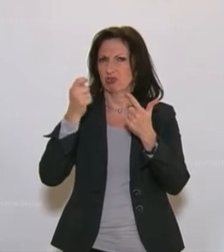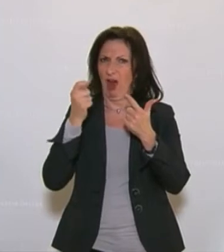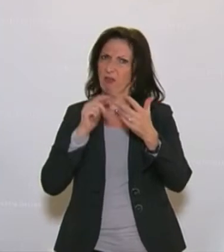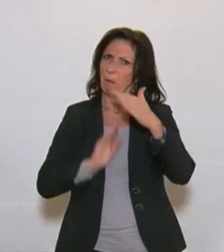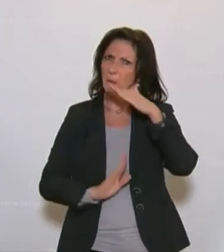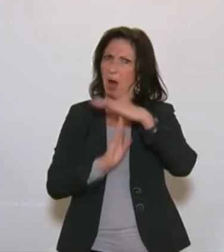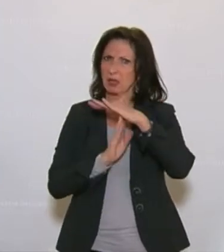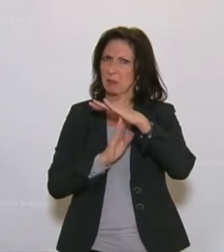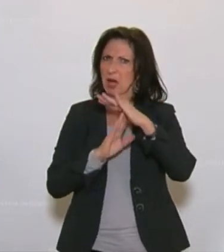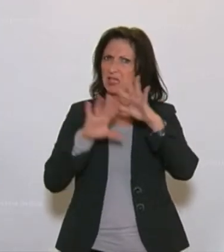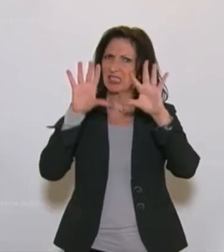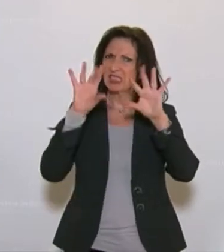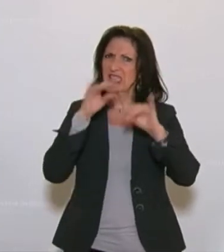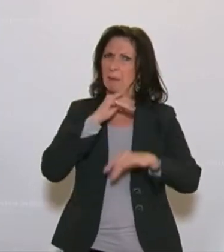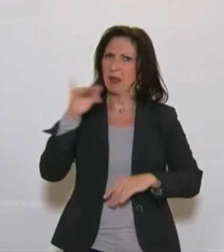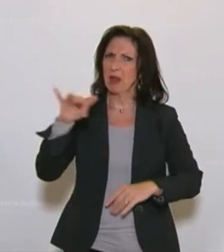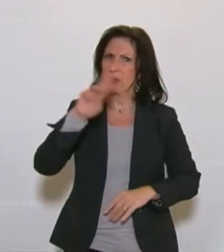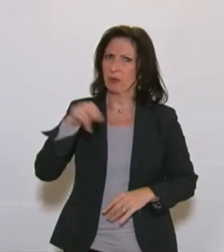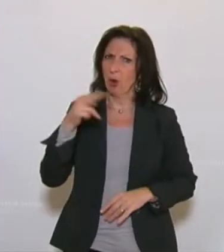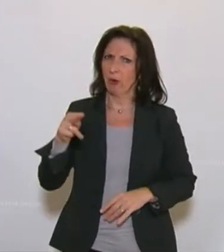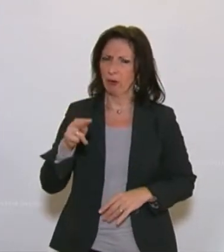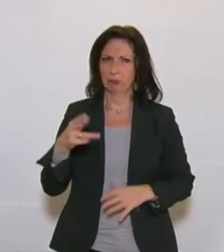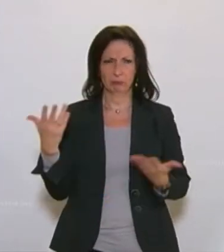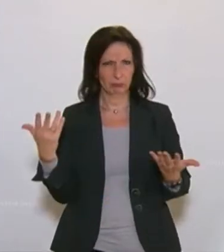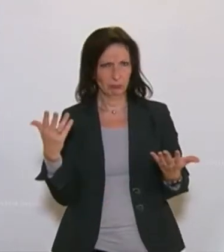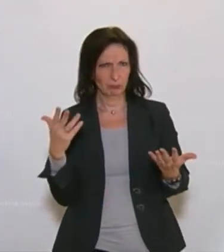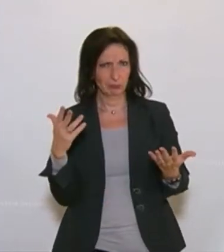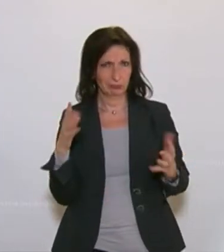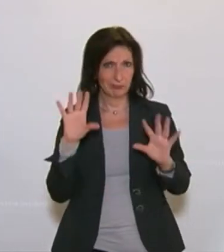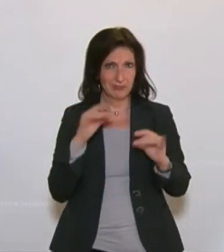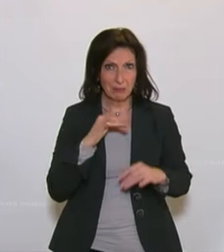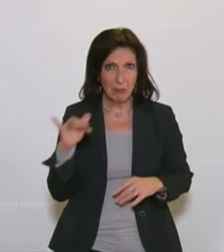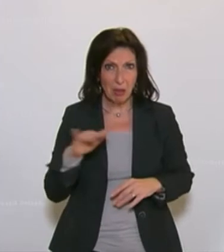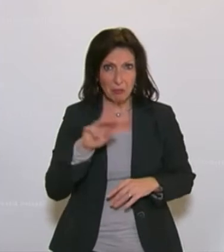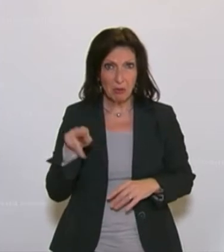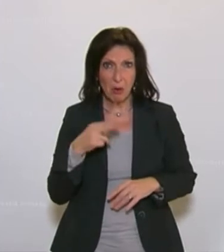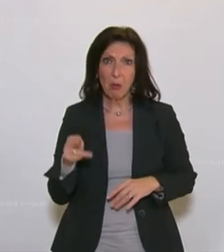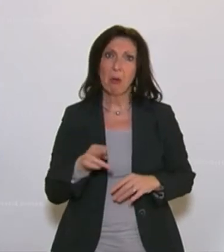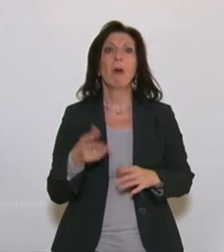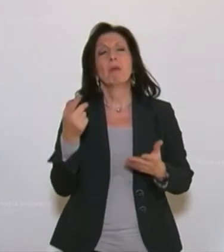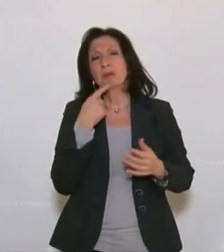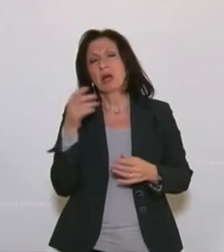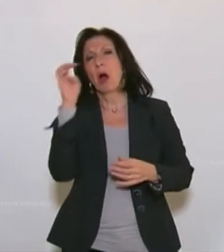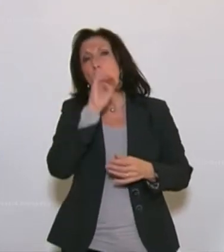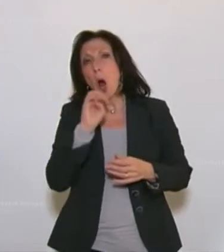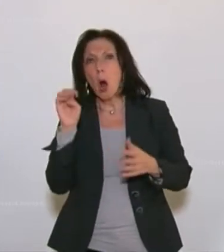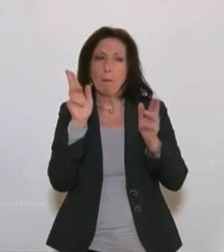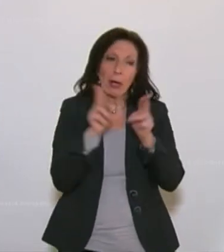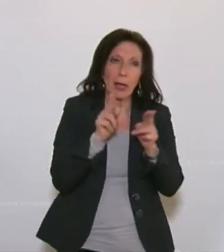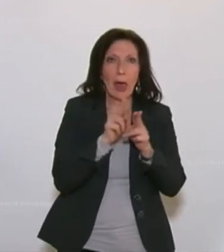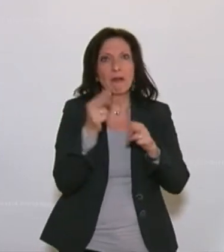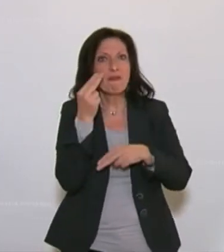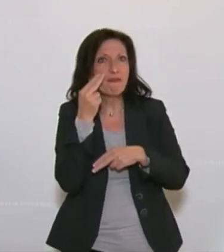Maximalhöhe von 10 Millionen Euro. 10 Millionen Euro ist für ein kleines, europäisches, innovatives